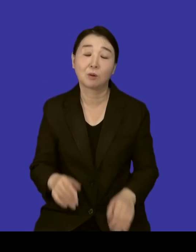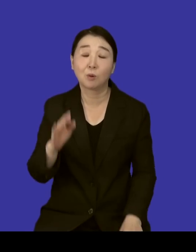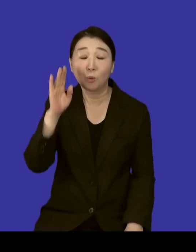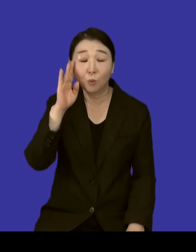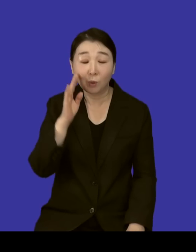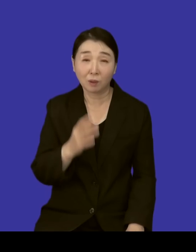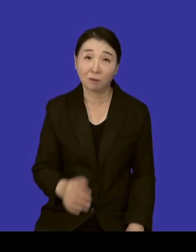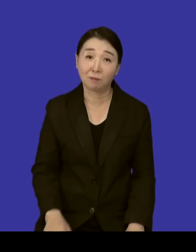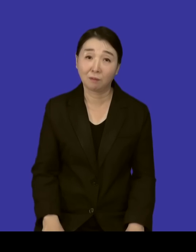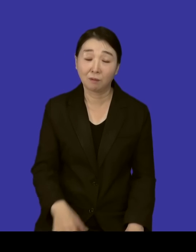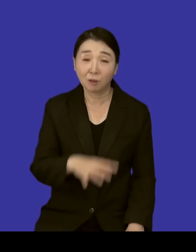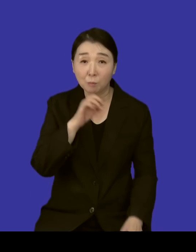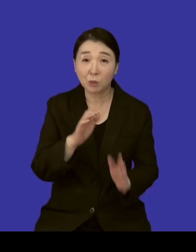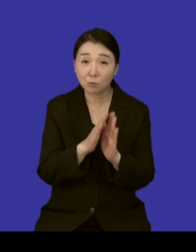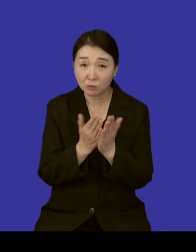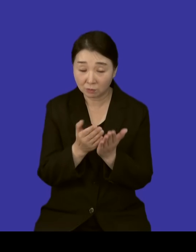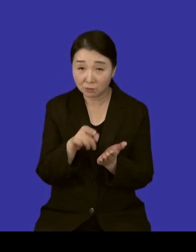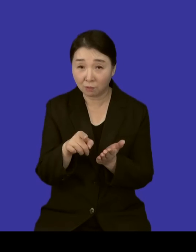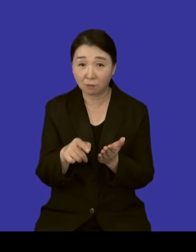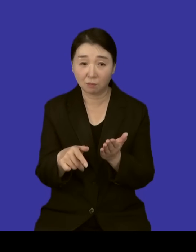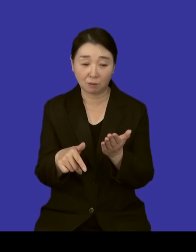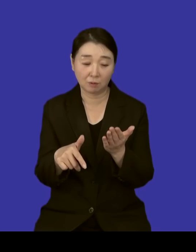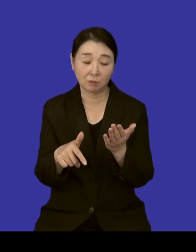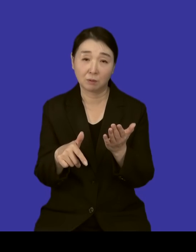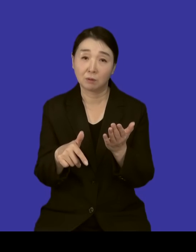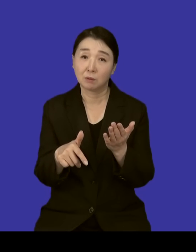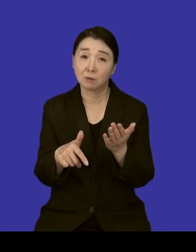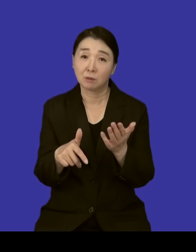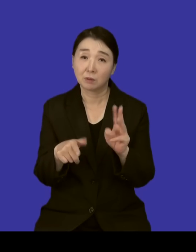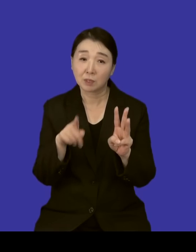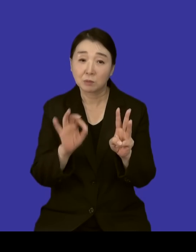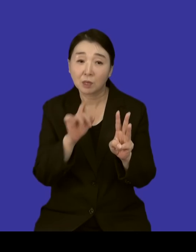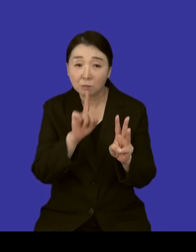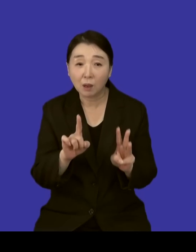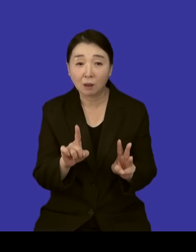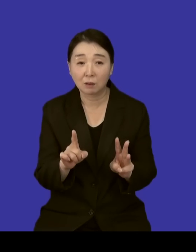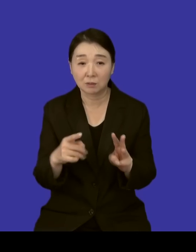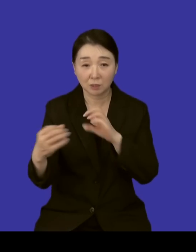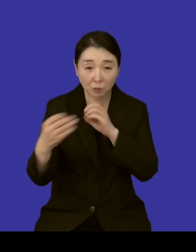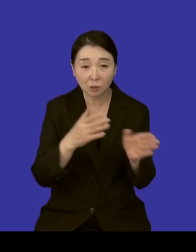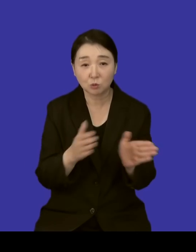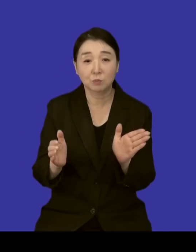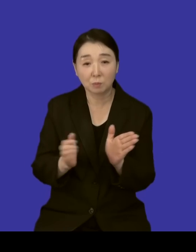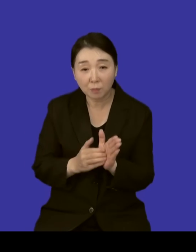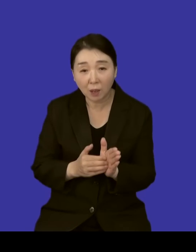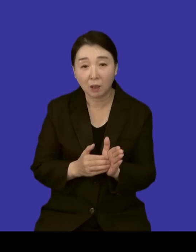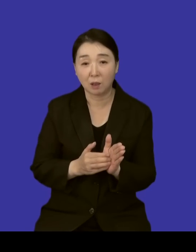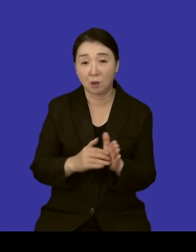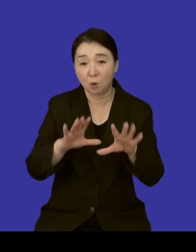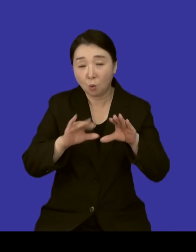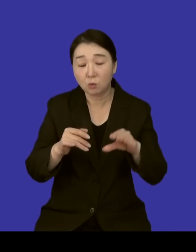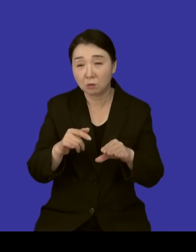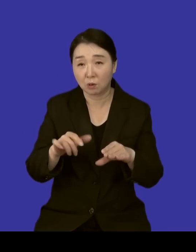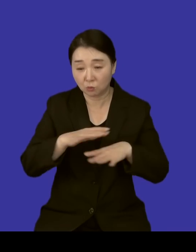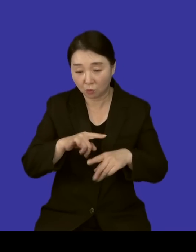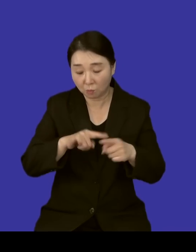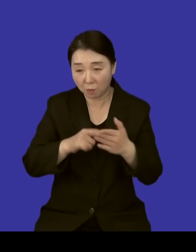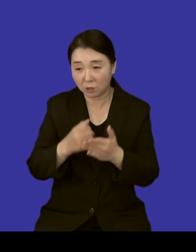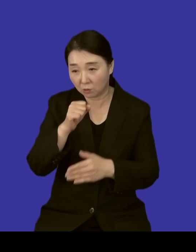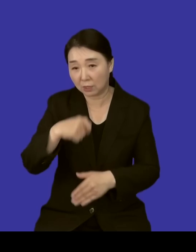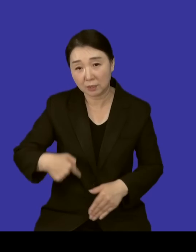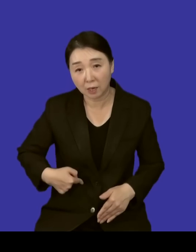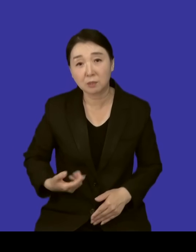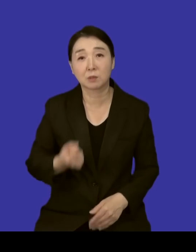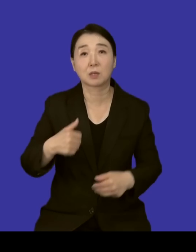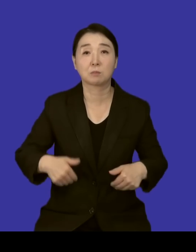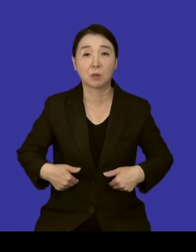3장에 정말 항상 대답할 것을 예비하되 온유와 두려움으로 하고 선한 양심을 가지라고 그랬는데 저는 구원에 관한